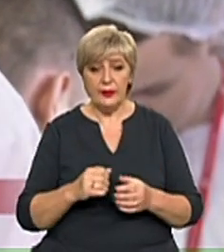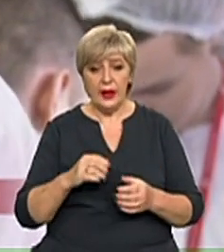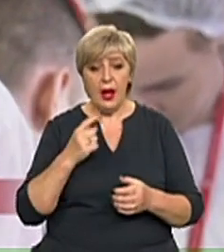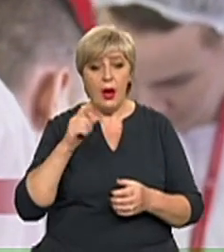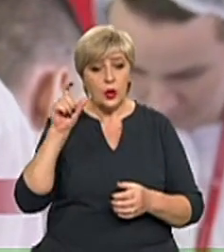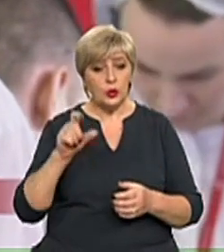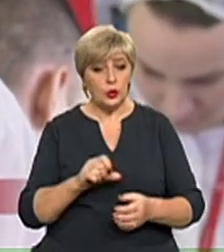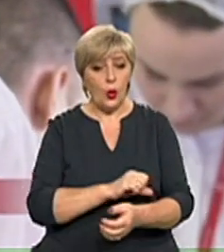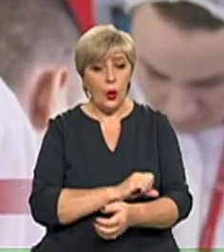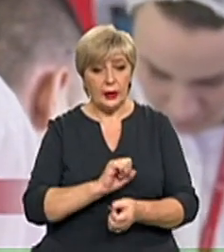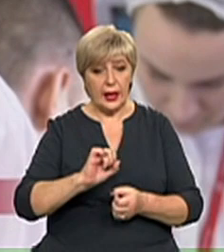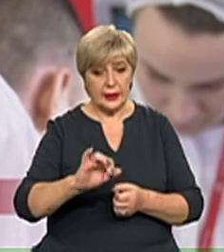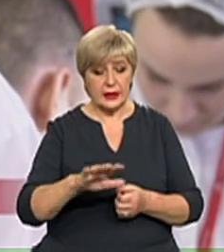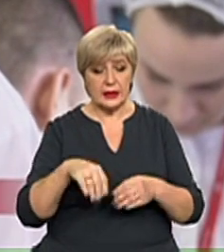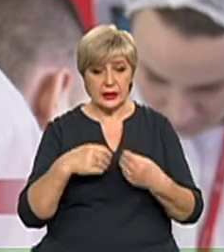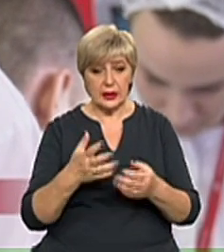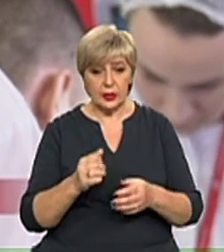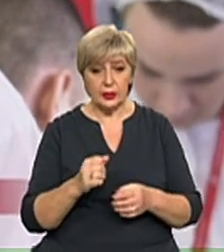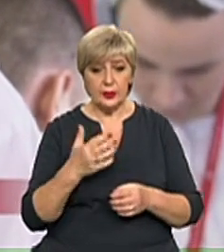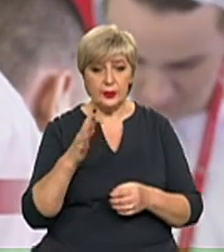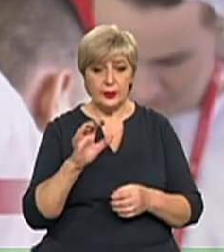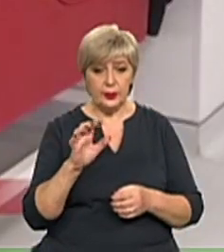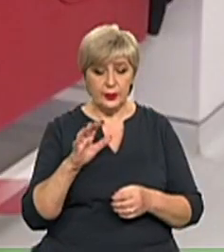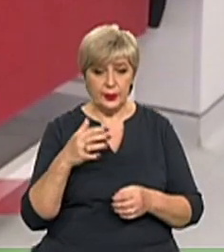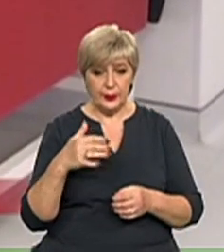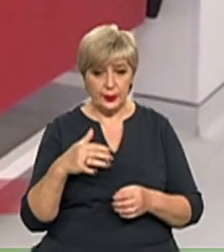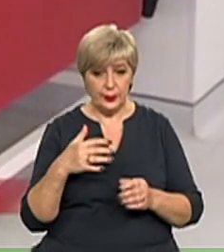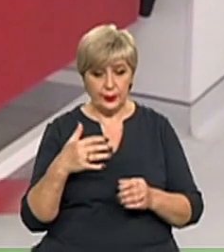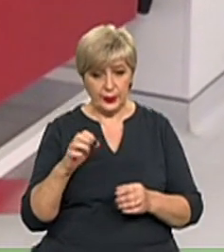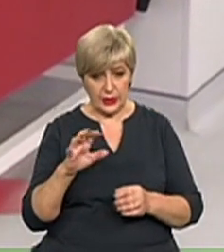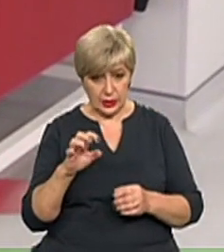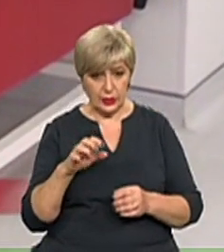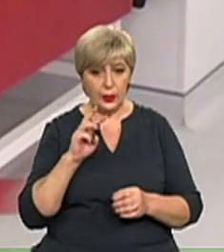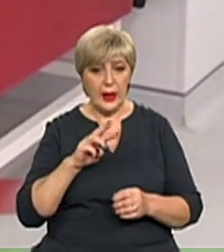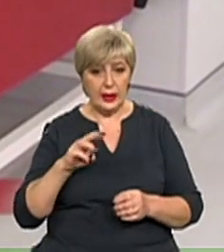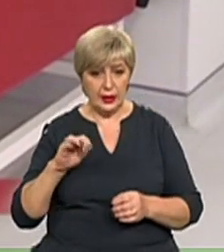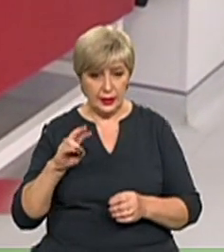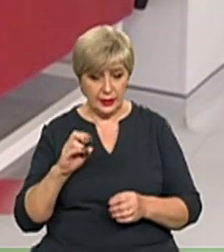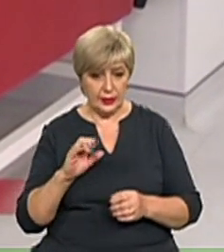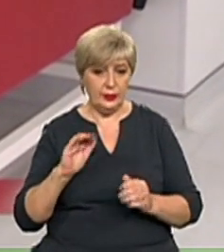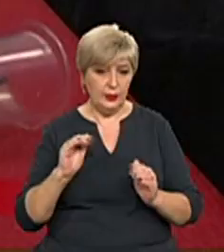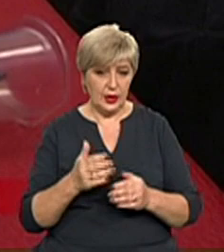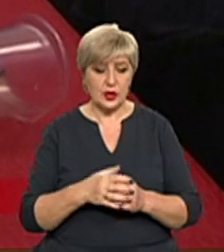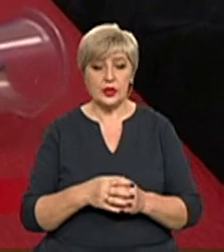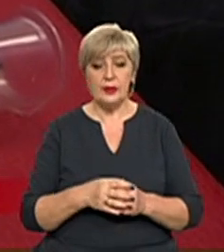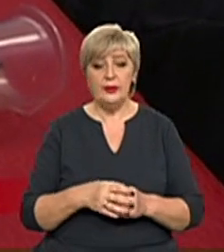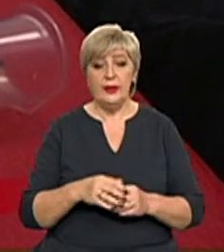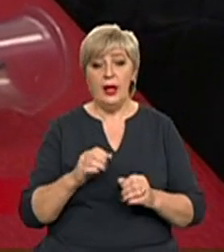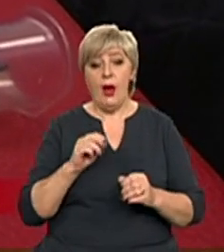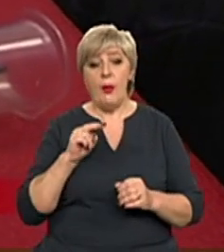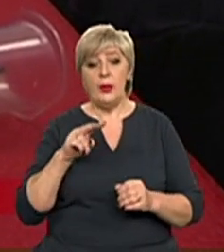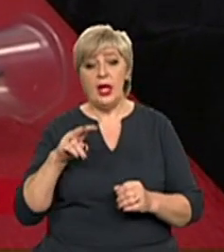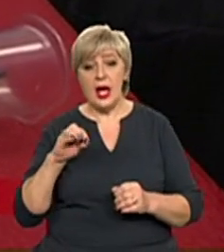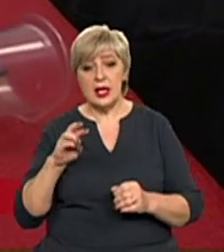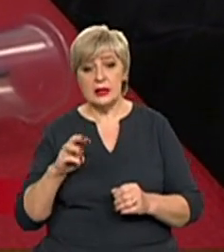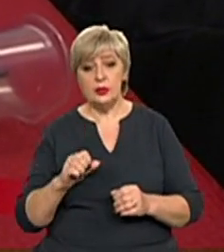мл. Плазма – це фізіологічна доза, максимальна доза – це 800. На відміну від цільної крові, плазму можна здавати частіше